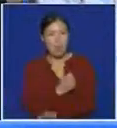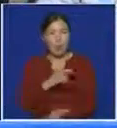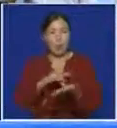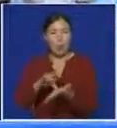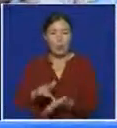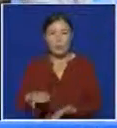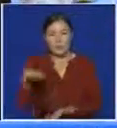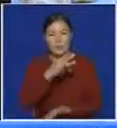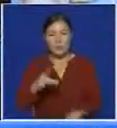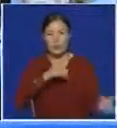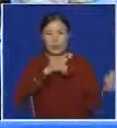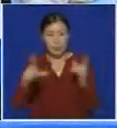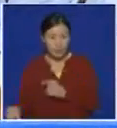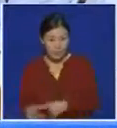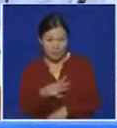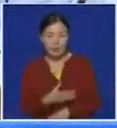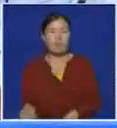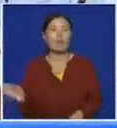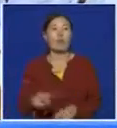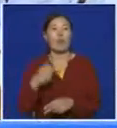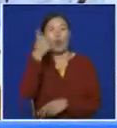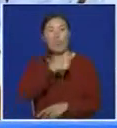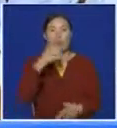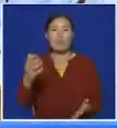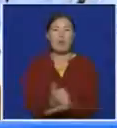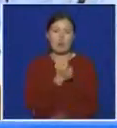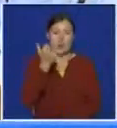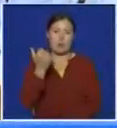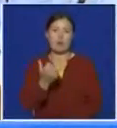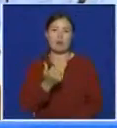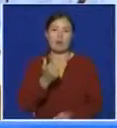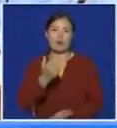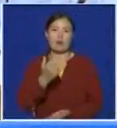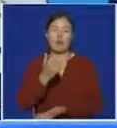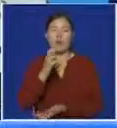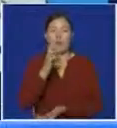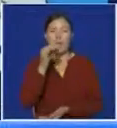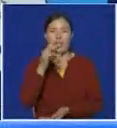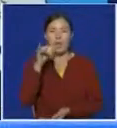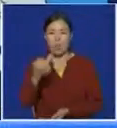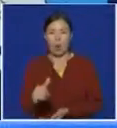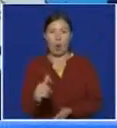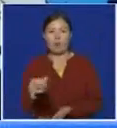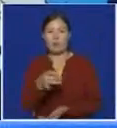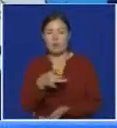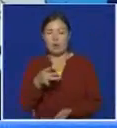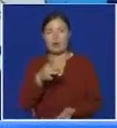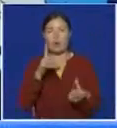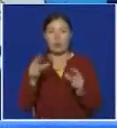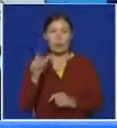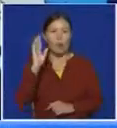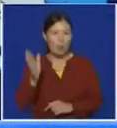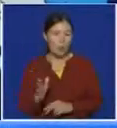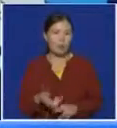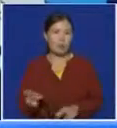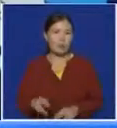на республиканские соревнования. В этом же году команда-победитель получит ценный приз и примет участие в республиканских соревнованиях,